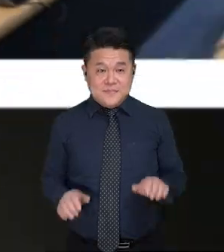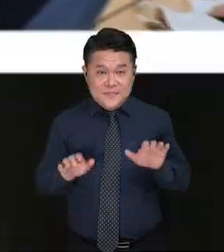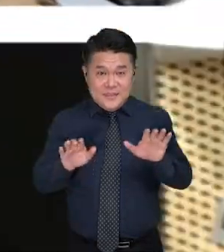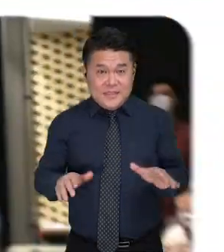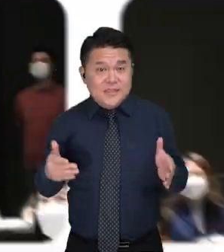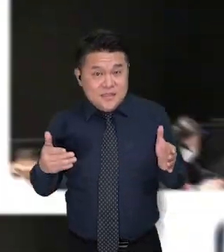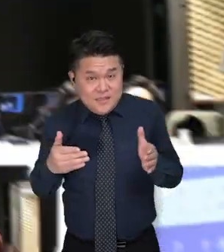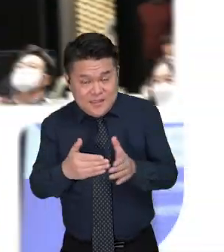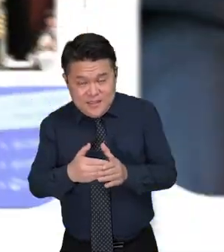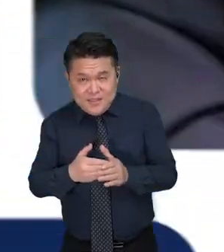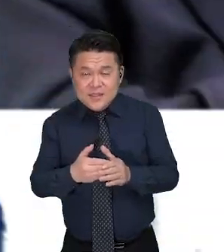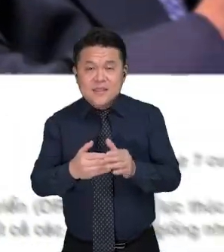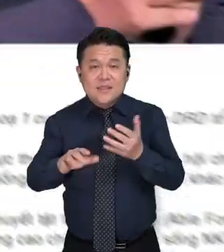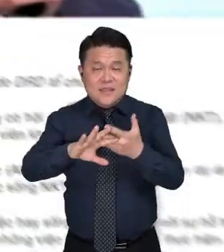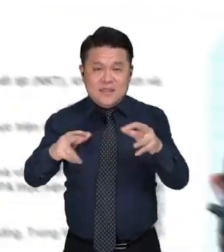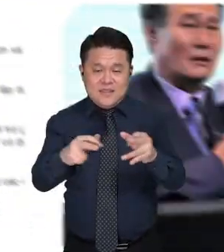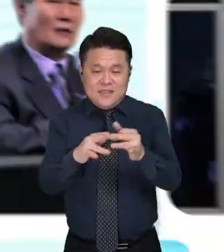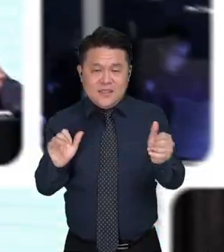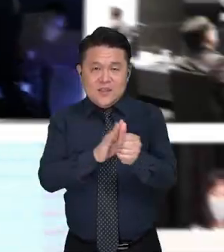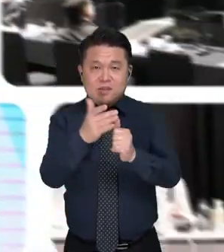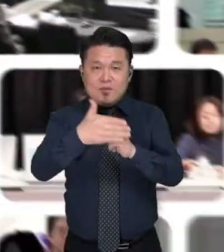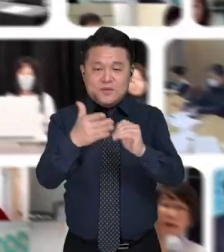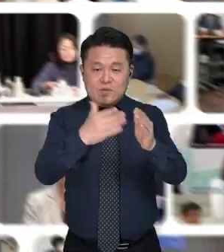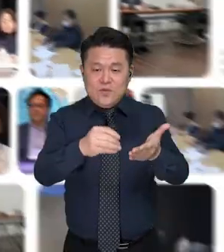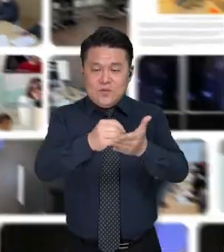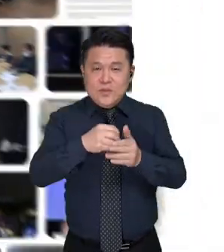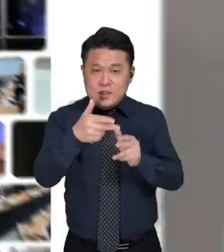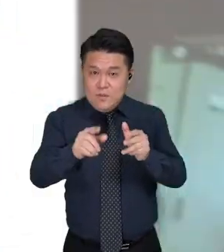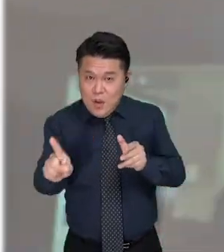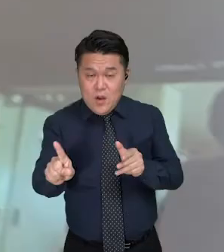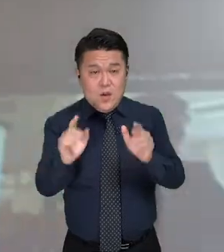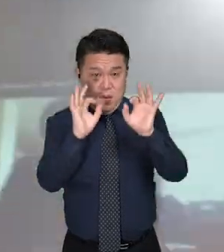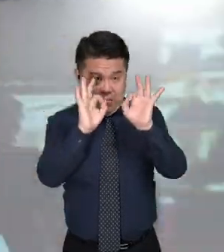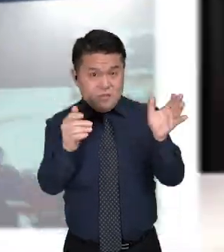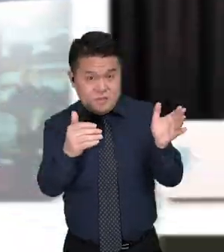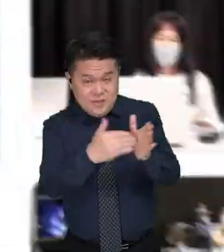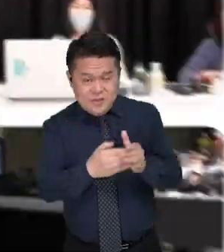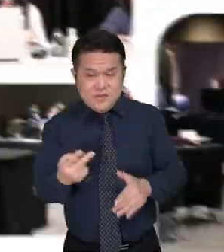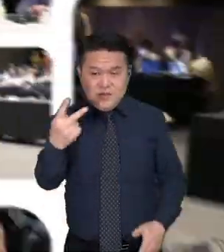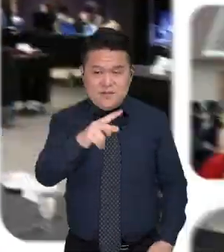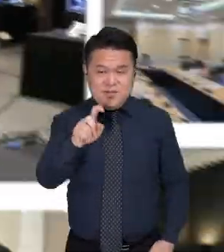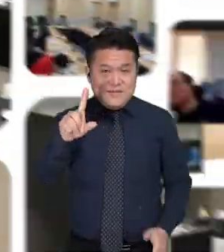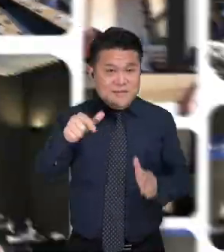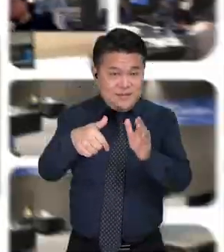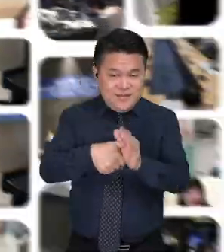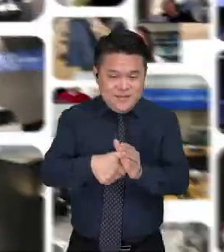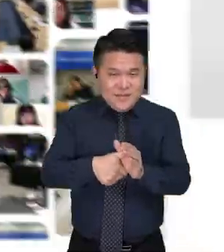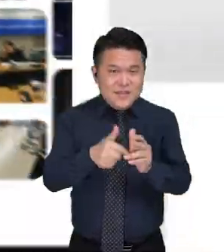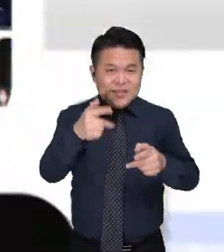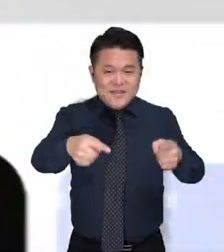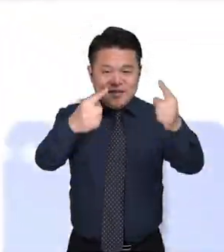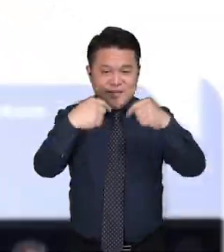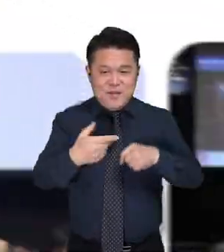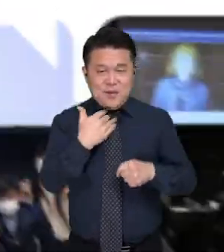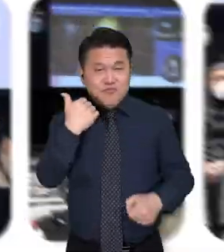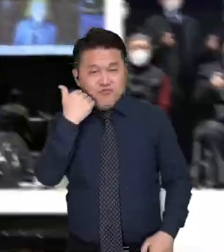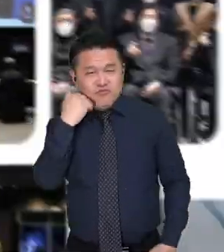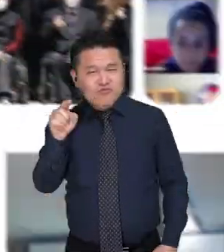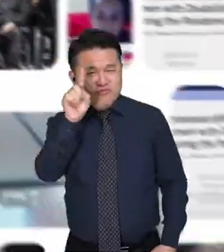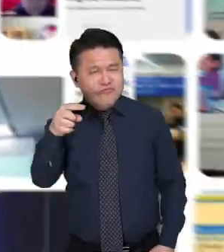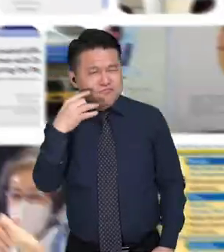네, 지금까지 국제장애인 협력 공모사업에 대해 알아보았는데요. 2021년 공모사업의 주인공은 누가